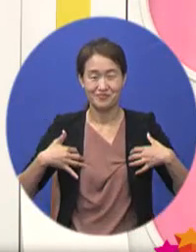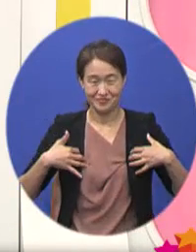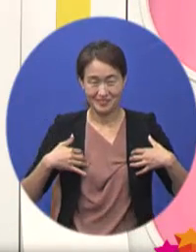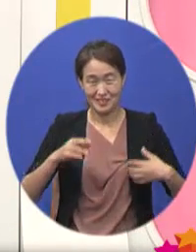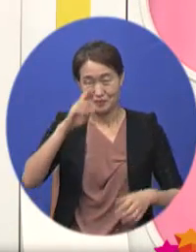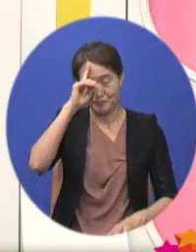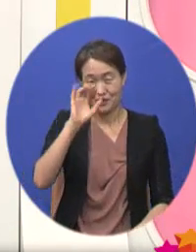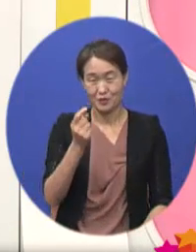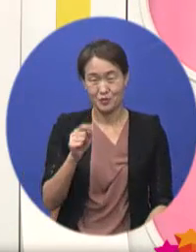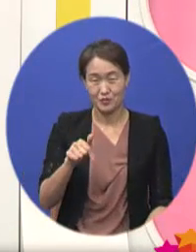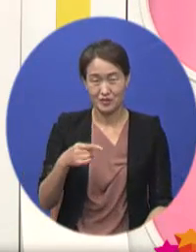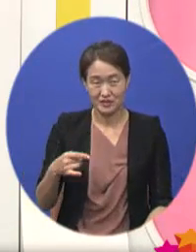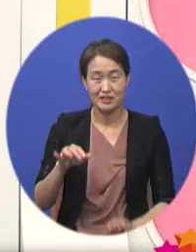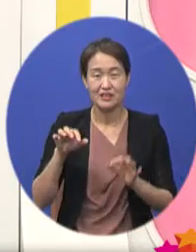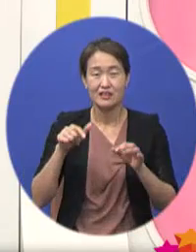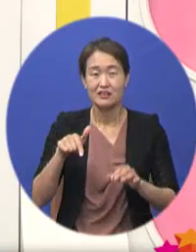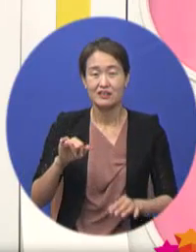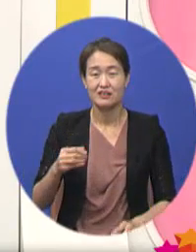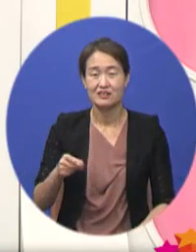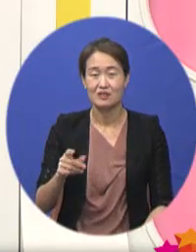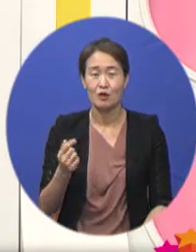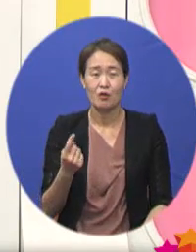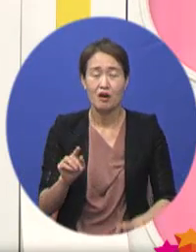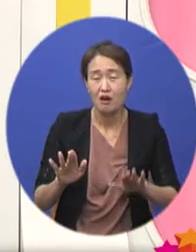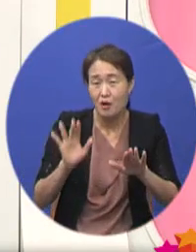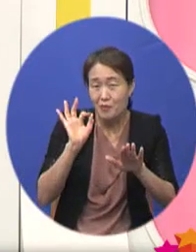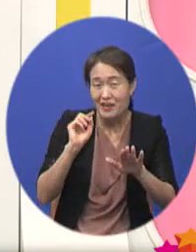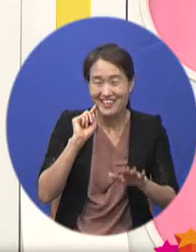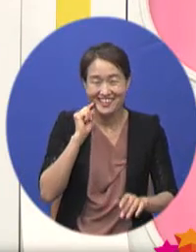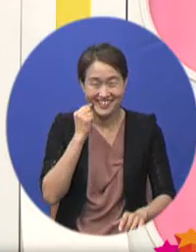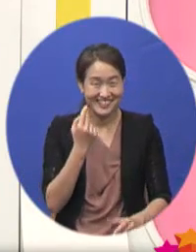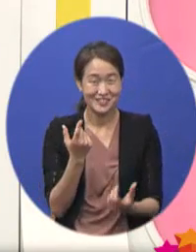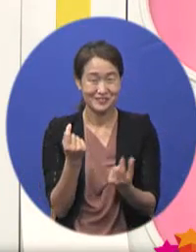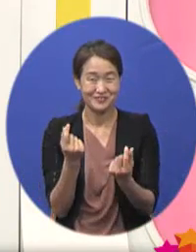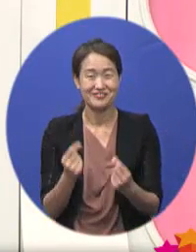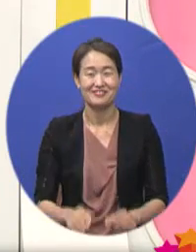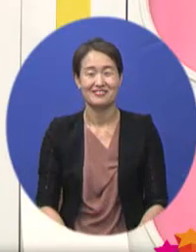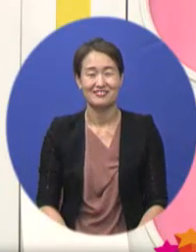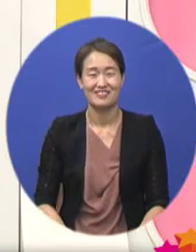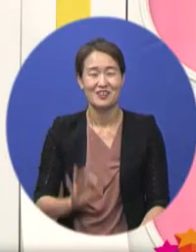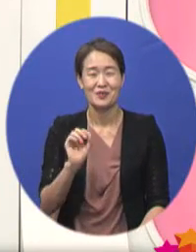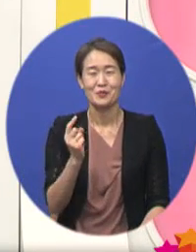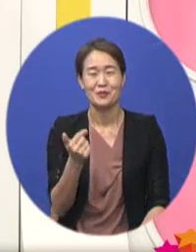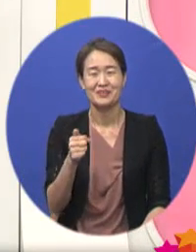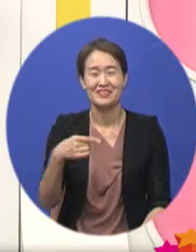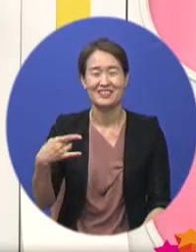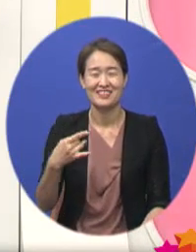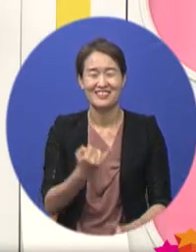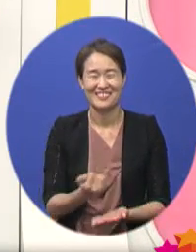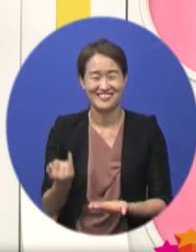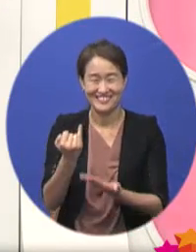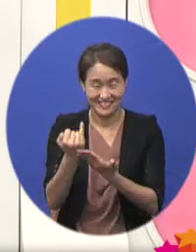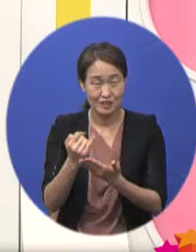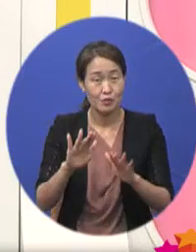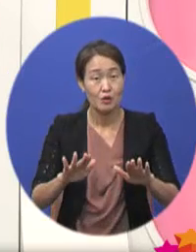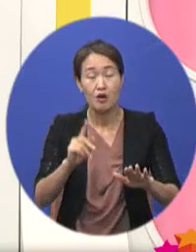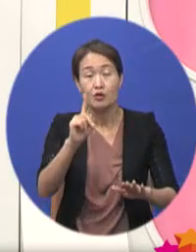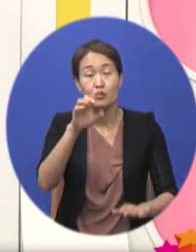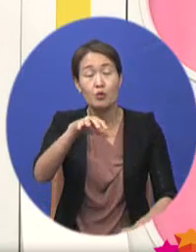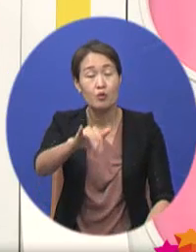오키님. 은정아 씨. 네. 너무 이쁩니다. 고맙습니다. 우리 오키 언니가 네. 또 오셨네요. 네. 어디에서 전화